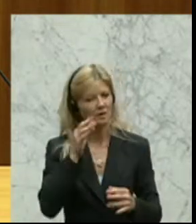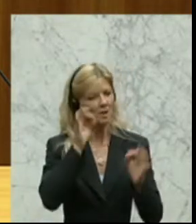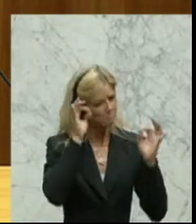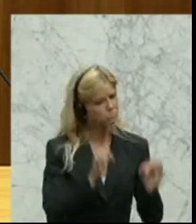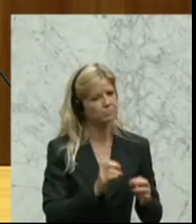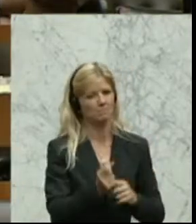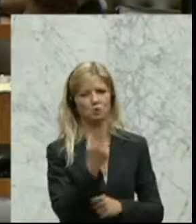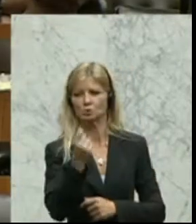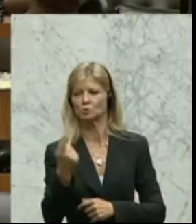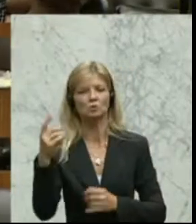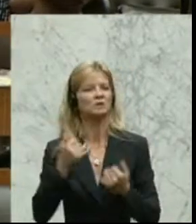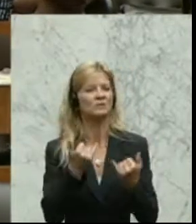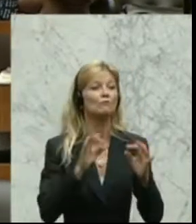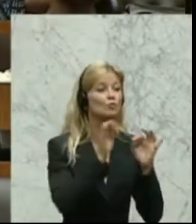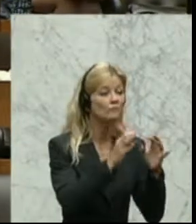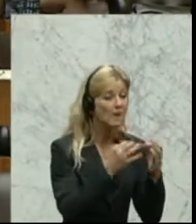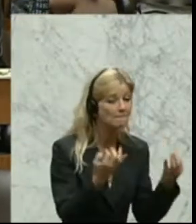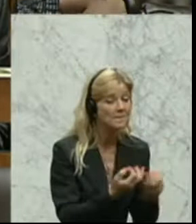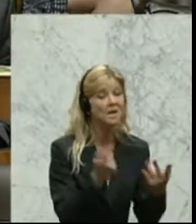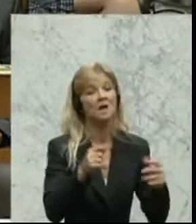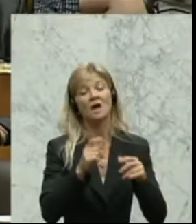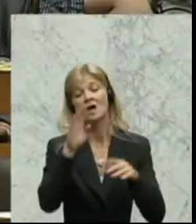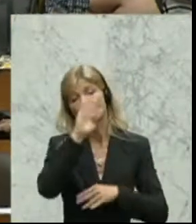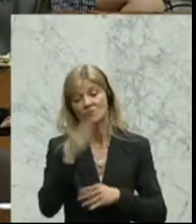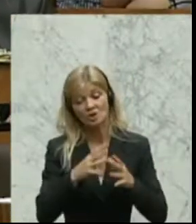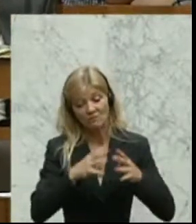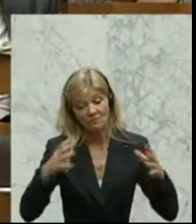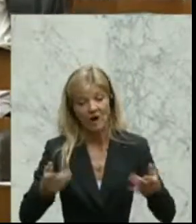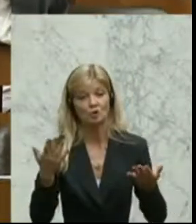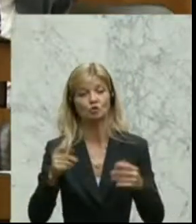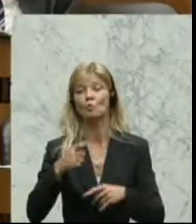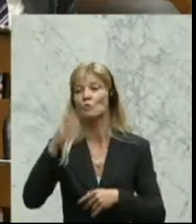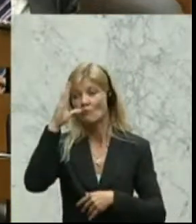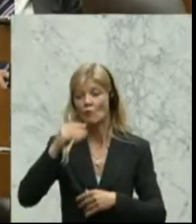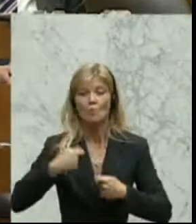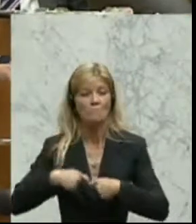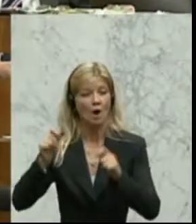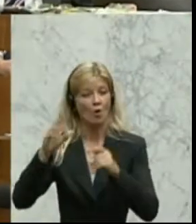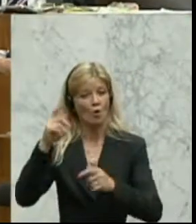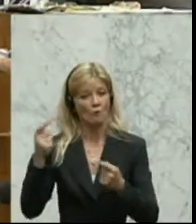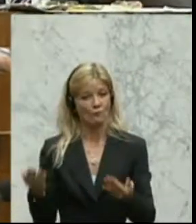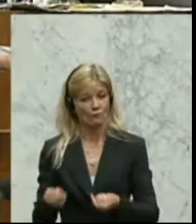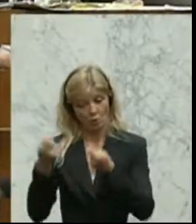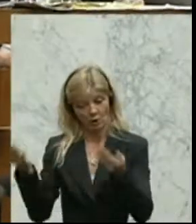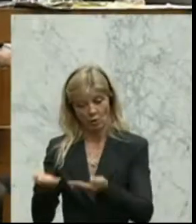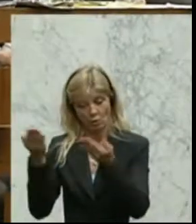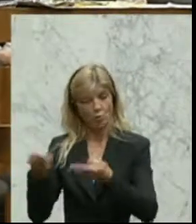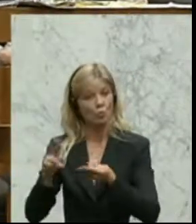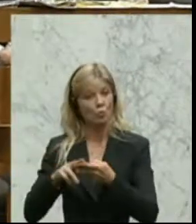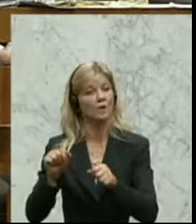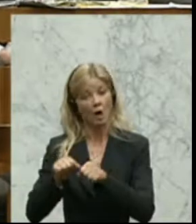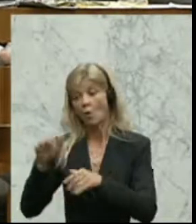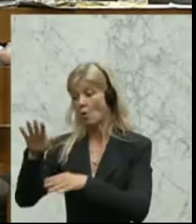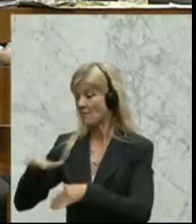Wohnbauförderung, aber auch im Rahmen der Pflege könnten wir Akzente setzen. All diese Vorschläge und viele andere werden von